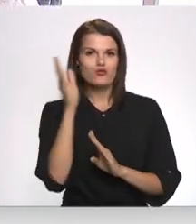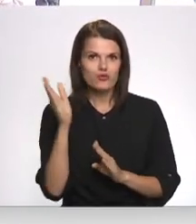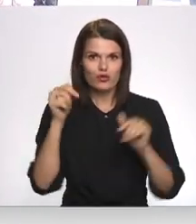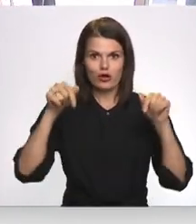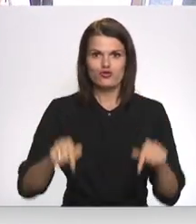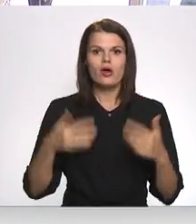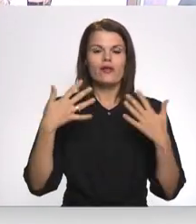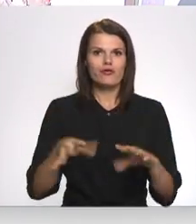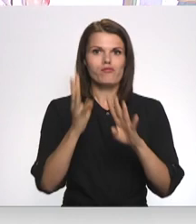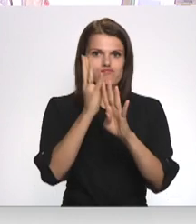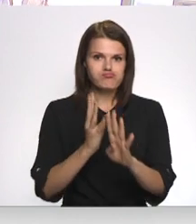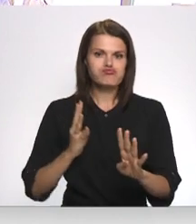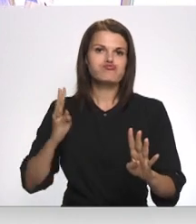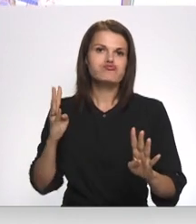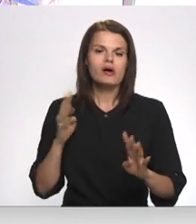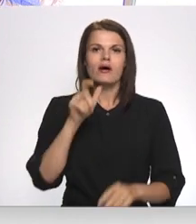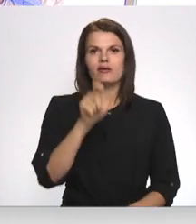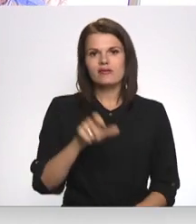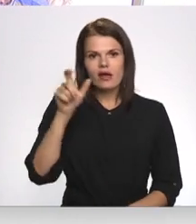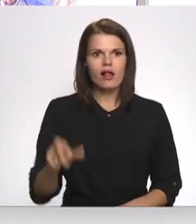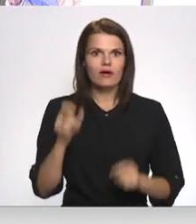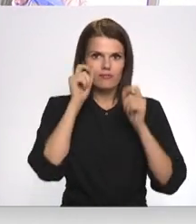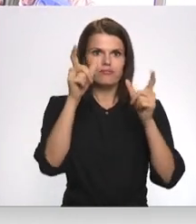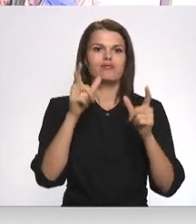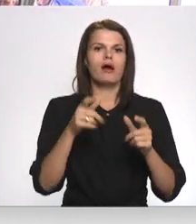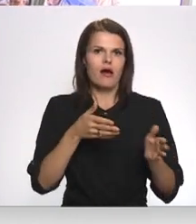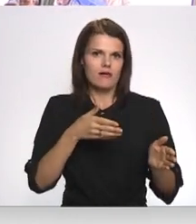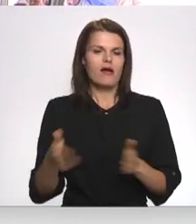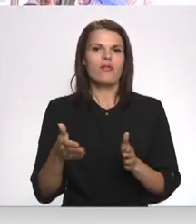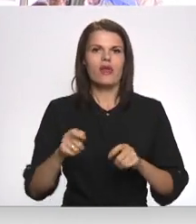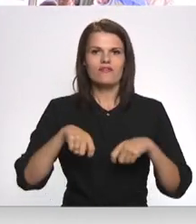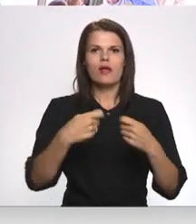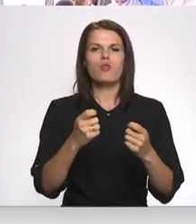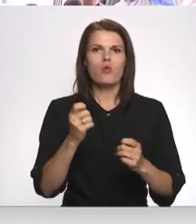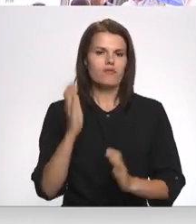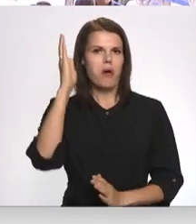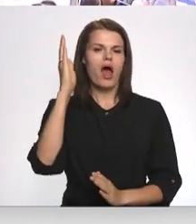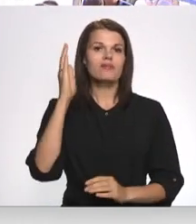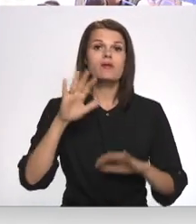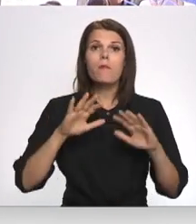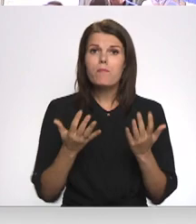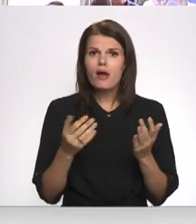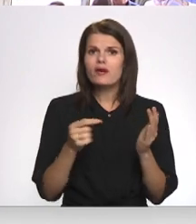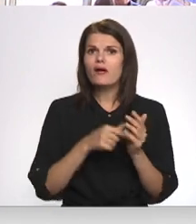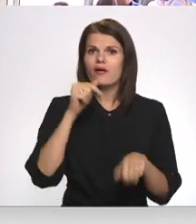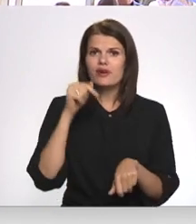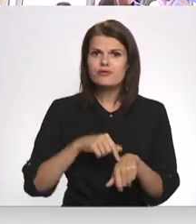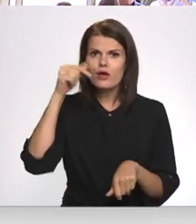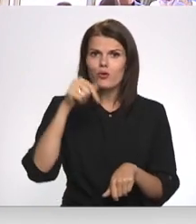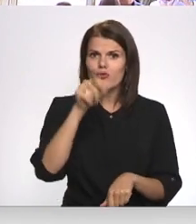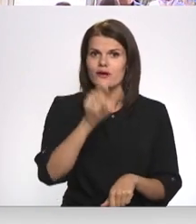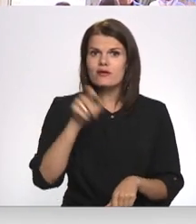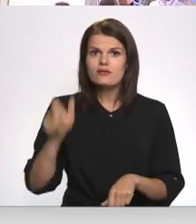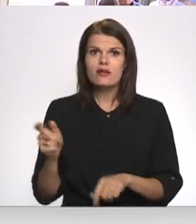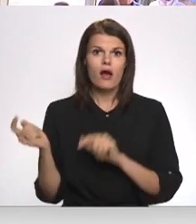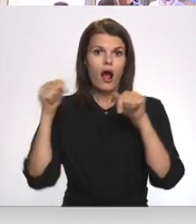šeit veidojas iedzīvotāju rindas, cilvēki ir modušies un ir gatavi atdot savu balsi. Bet ar kādām sajūtām iedzīvotāji